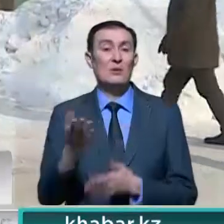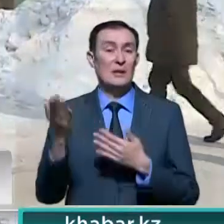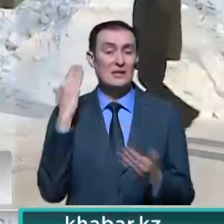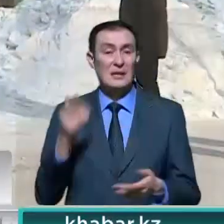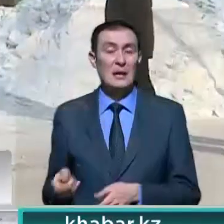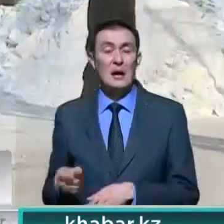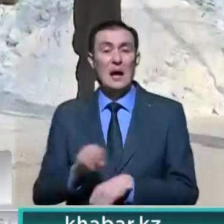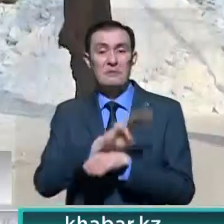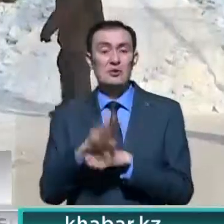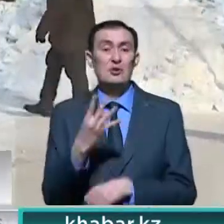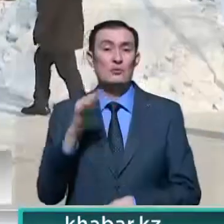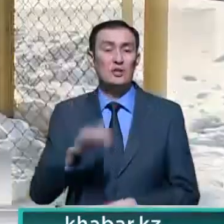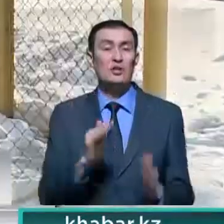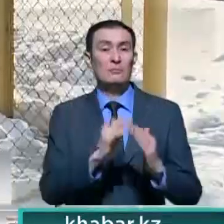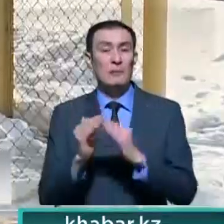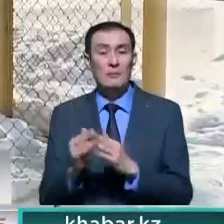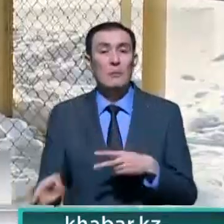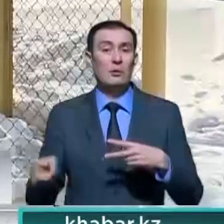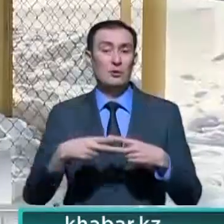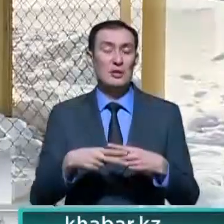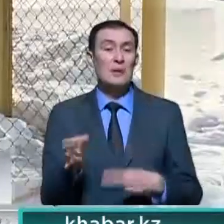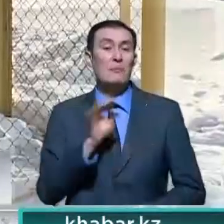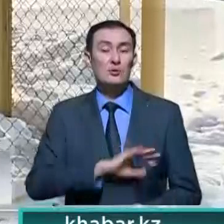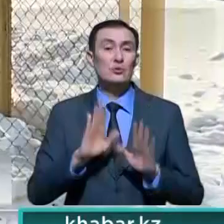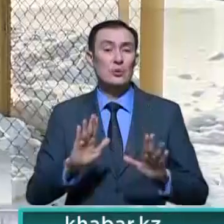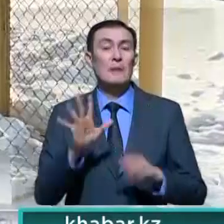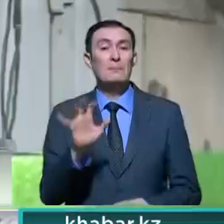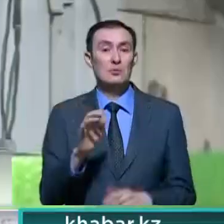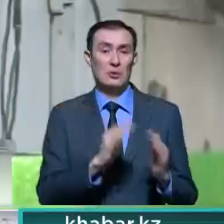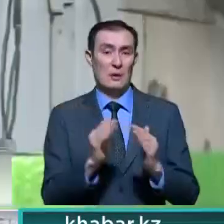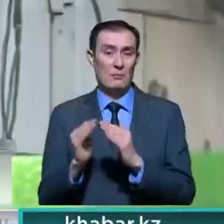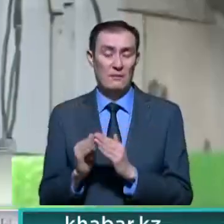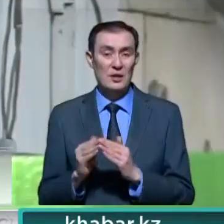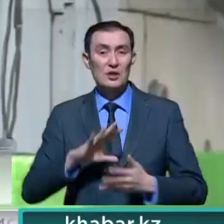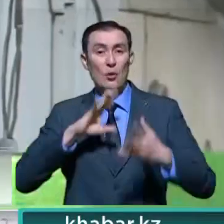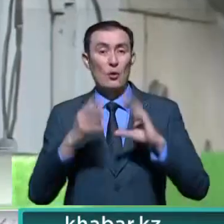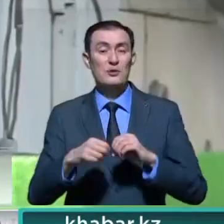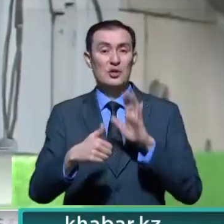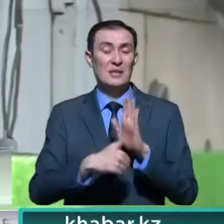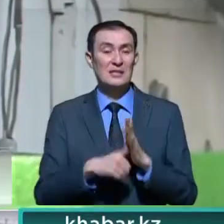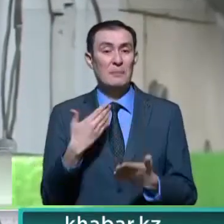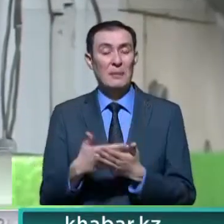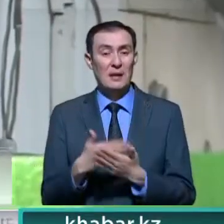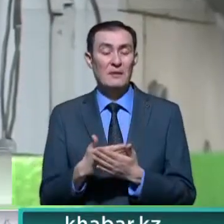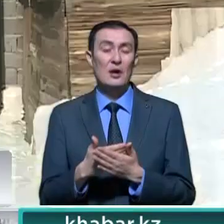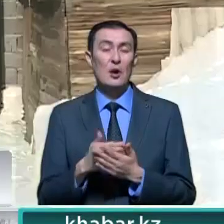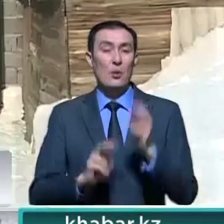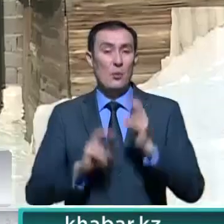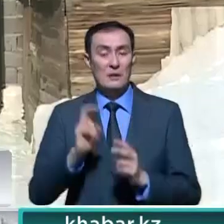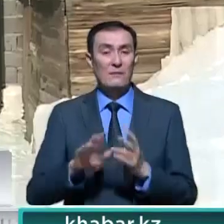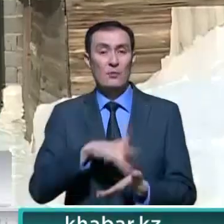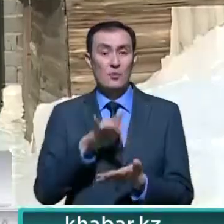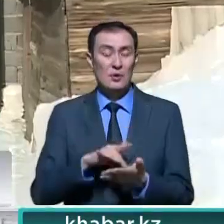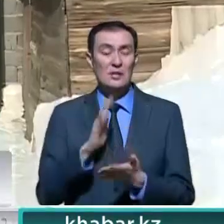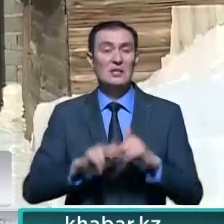его подвели к 4000 домам, но подключились и пользуются всего 500 домовладений. Из 16 предполагаемых пусковых комплексов город